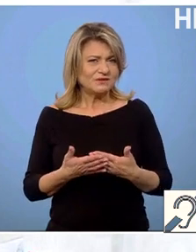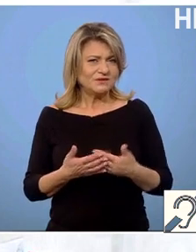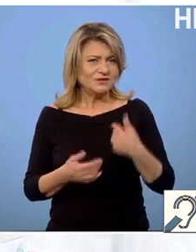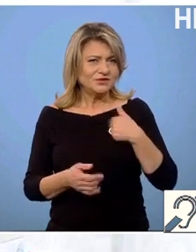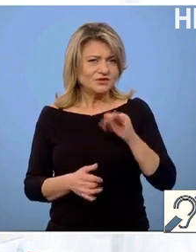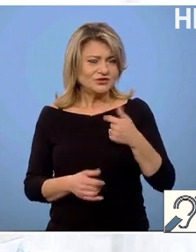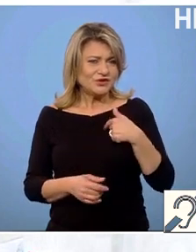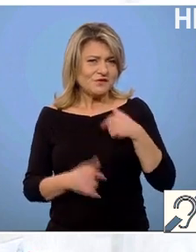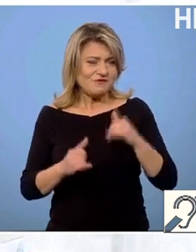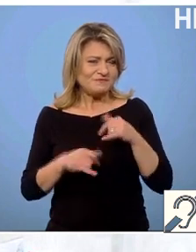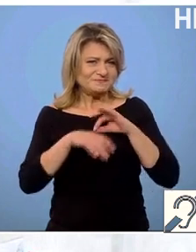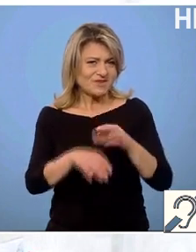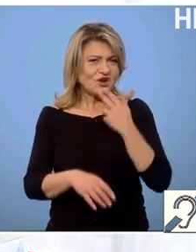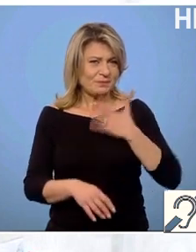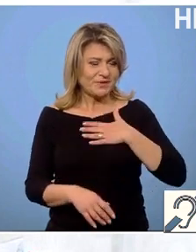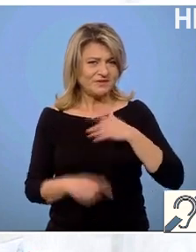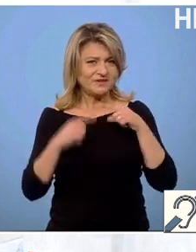fii mei acum la grădiniță.